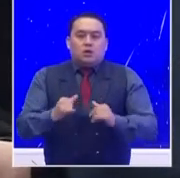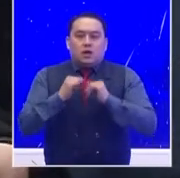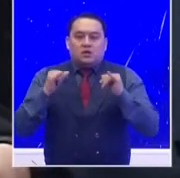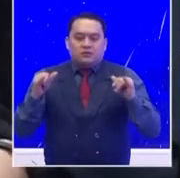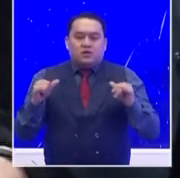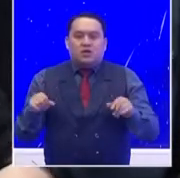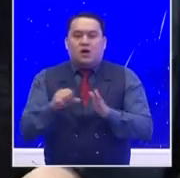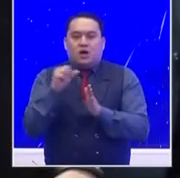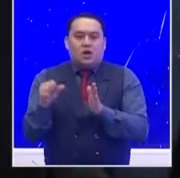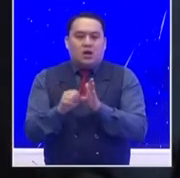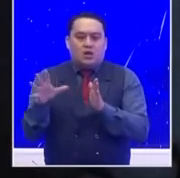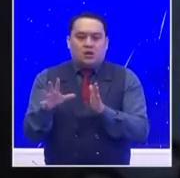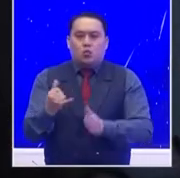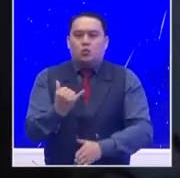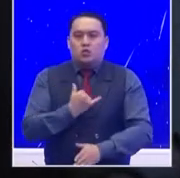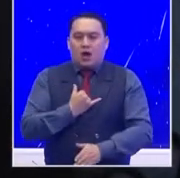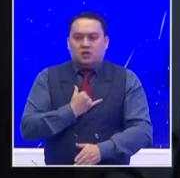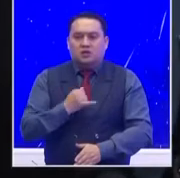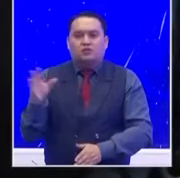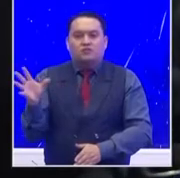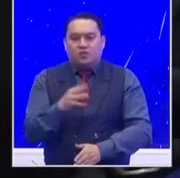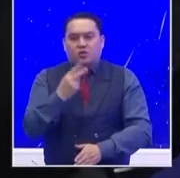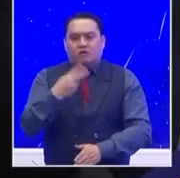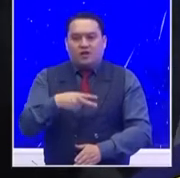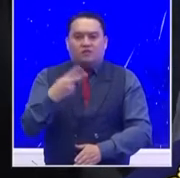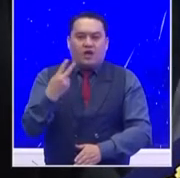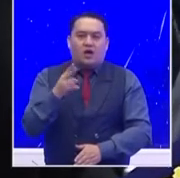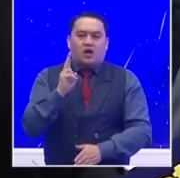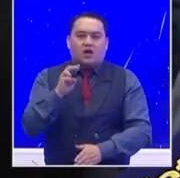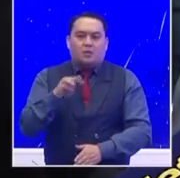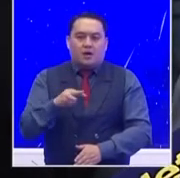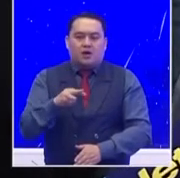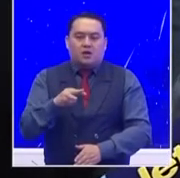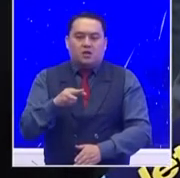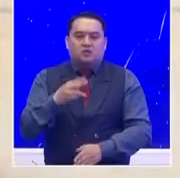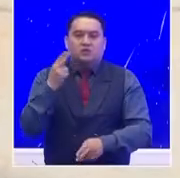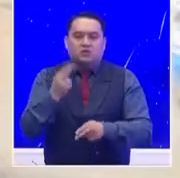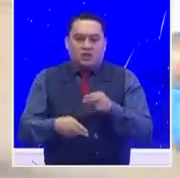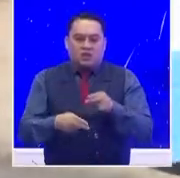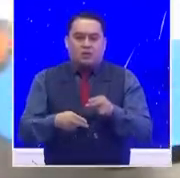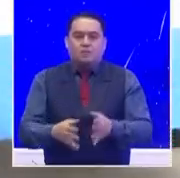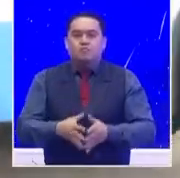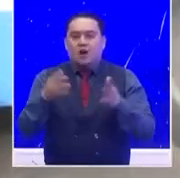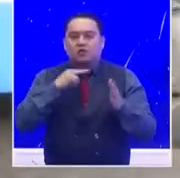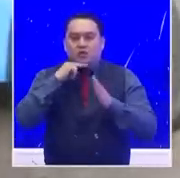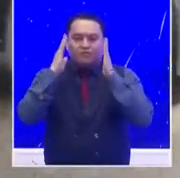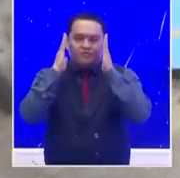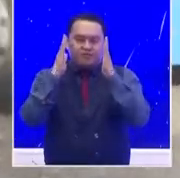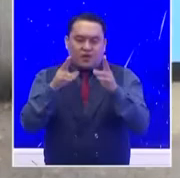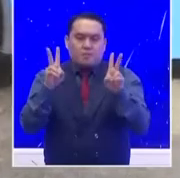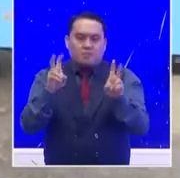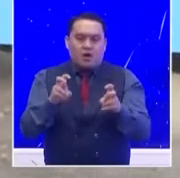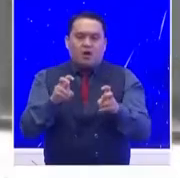сетей также у нас всего 20 25 километр 14:03 уже сделано большое внимание уделено теме